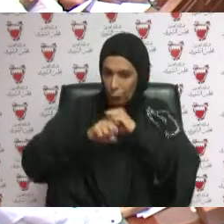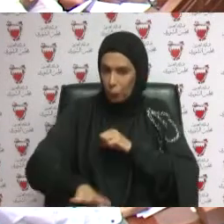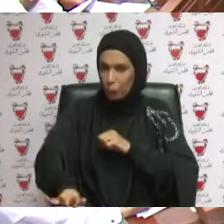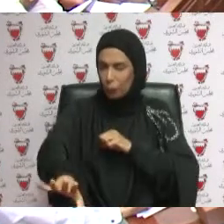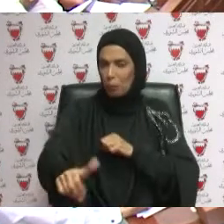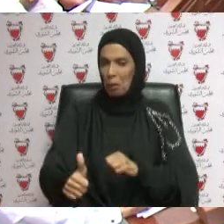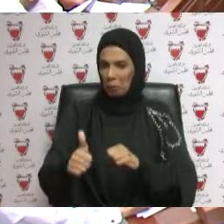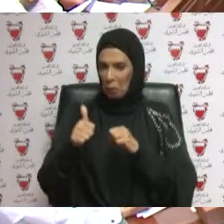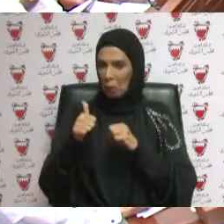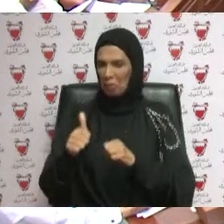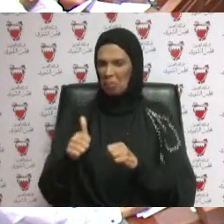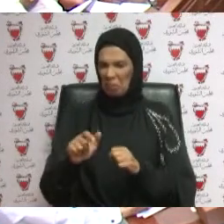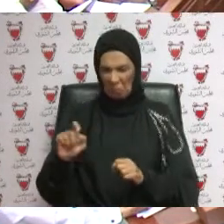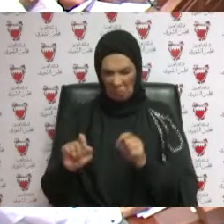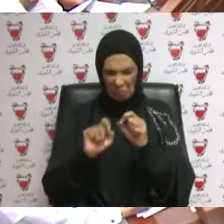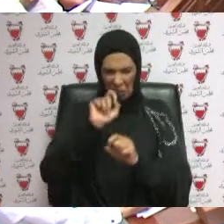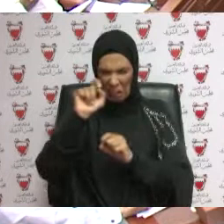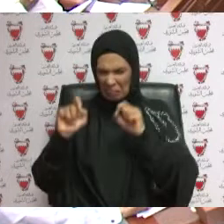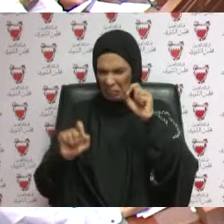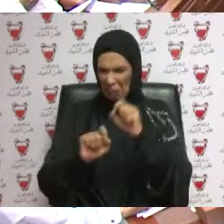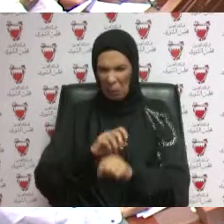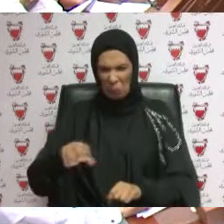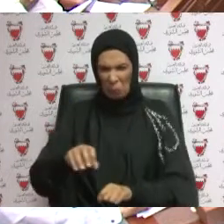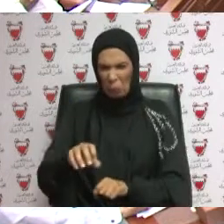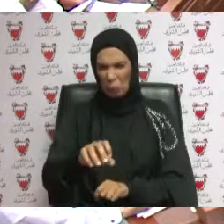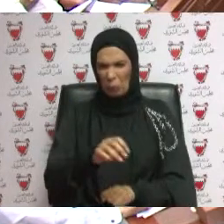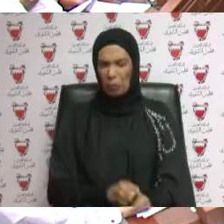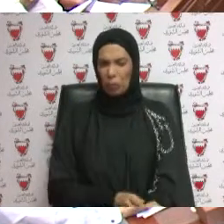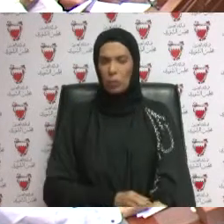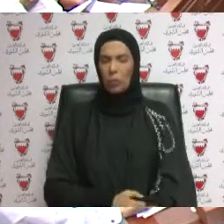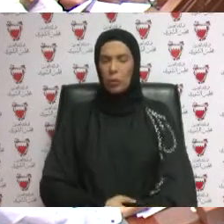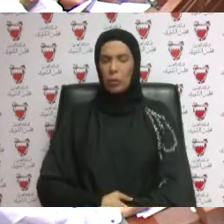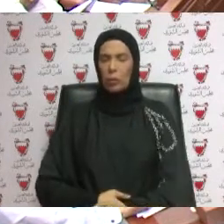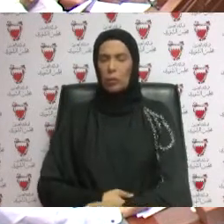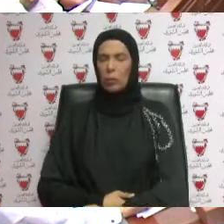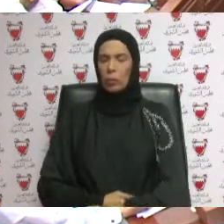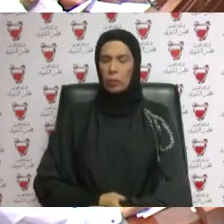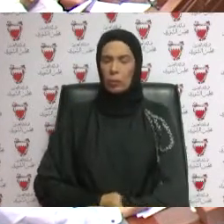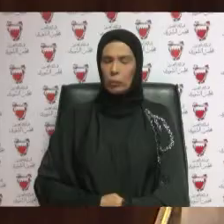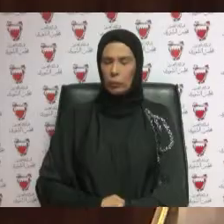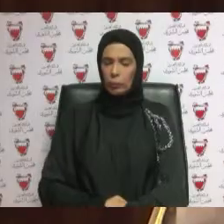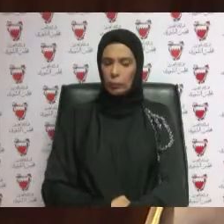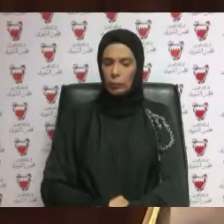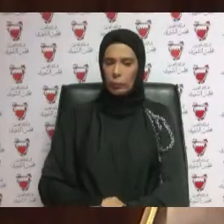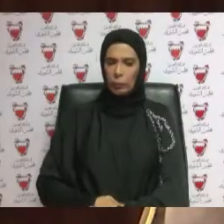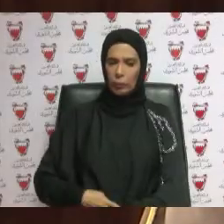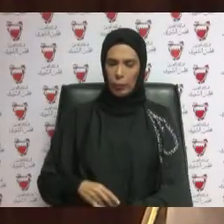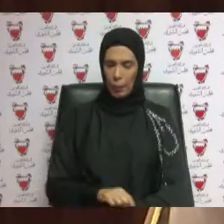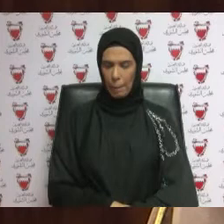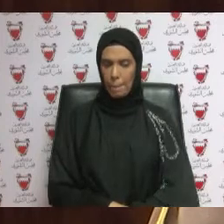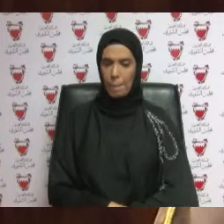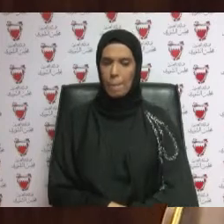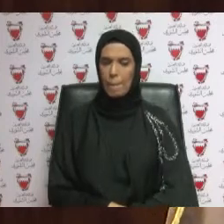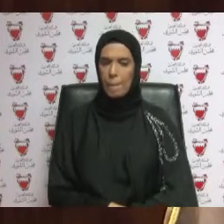جذب الحشرات والهوام، هذه كلها أمور وأسس عند المجلس الأعلى